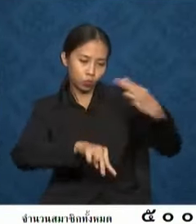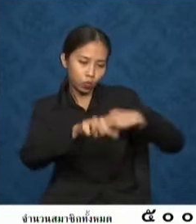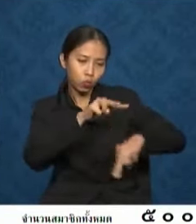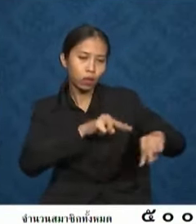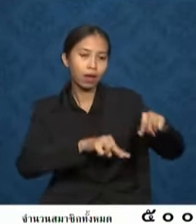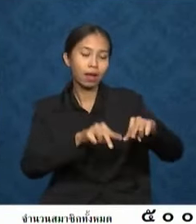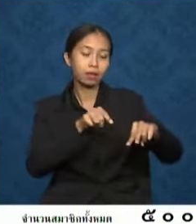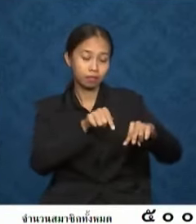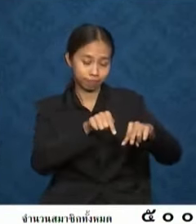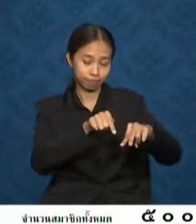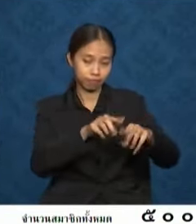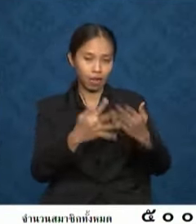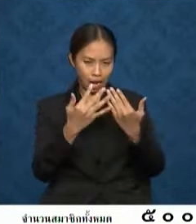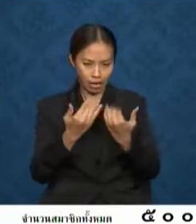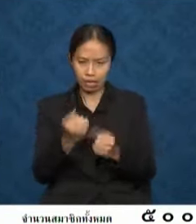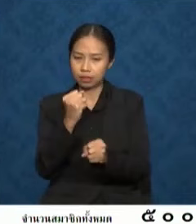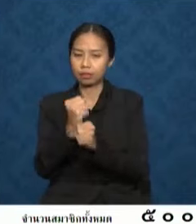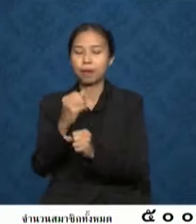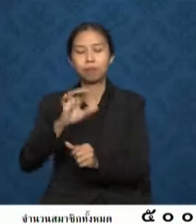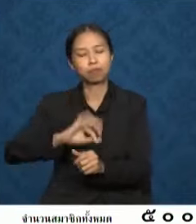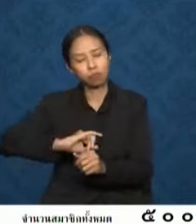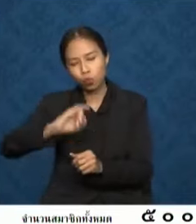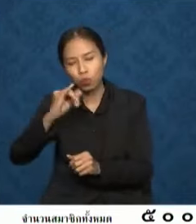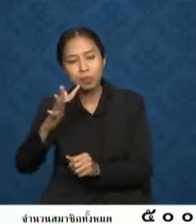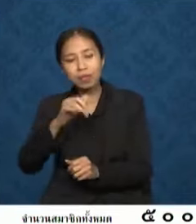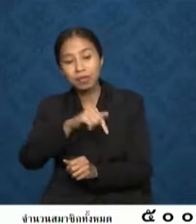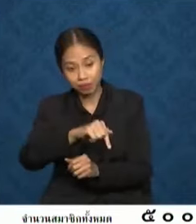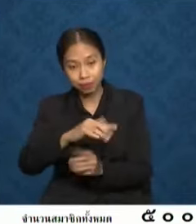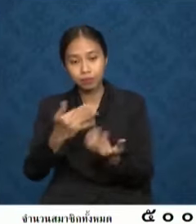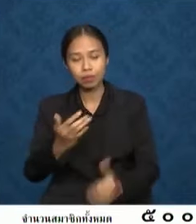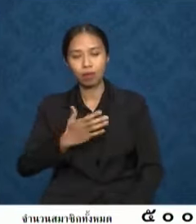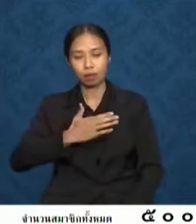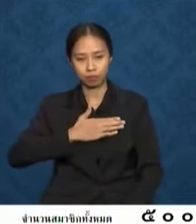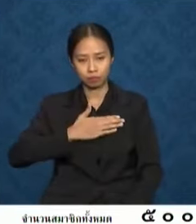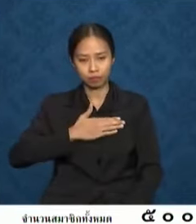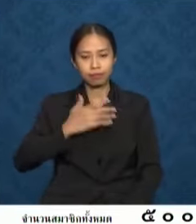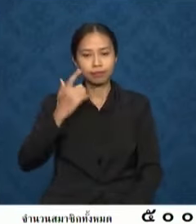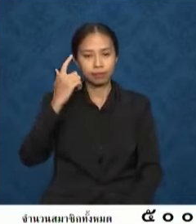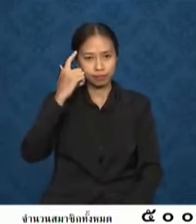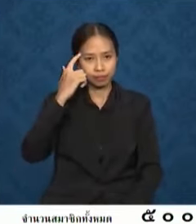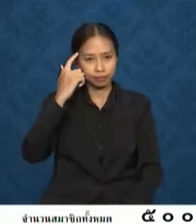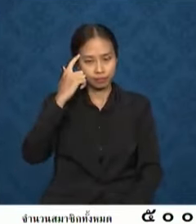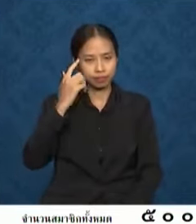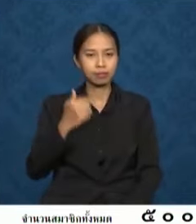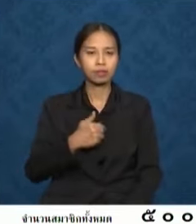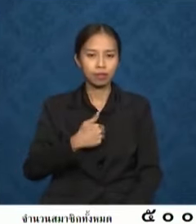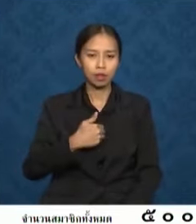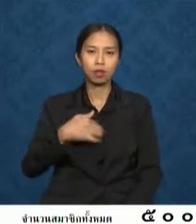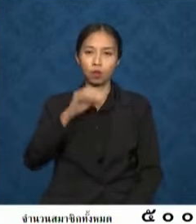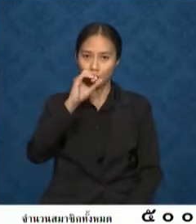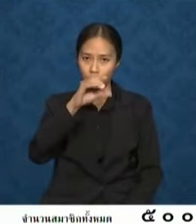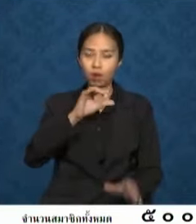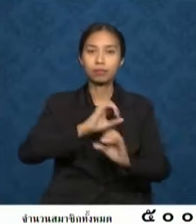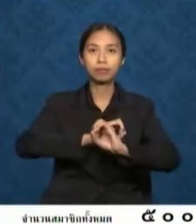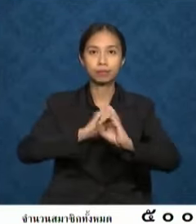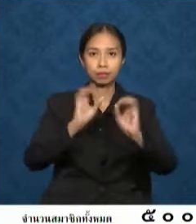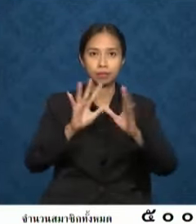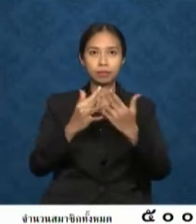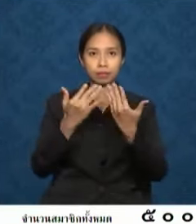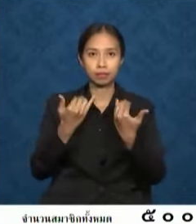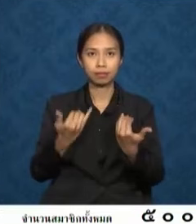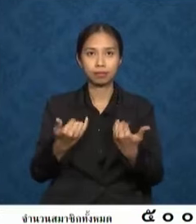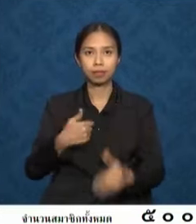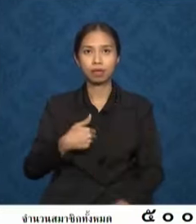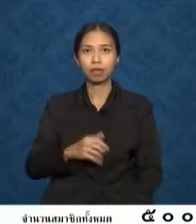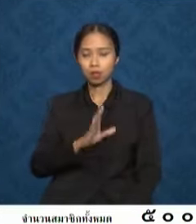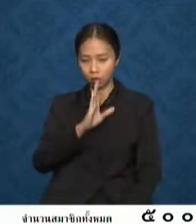มาตรฐานเป็นสิ่งที่ไม่ถูกต้องผมก็จำเป็นต้องสะท้อนความคิดเห็นอย่างตรงไปตรงมาโดยที่